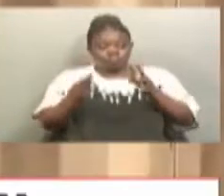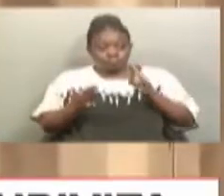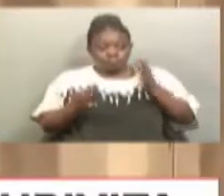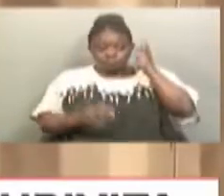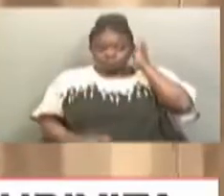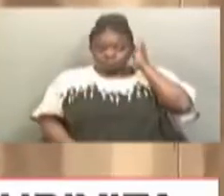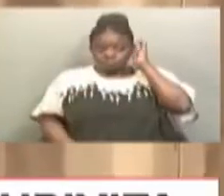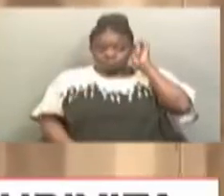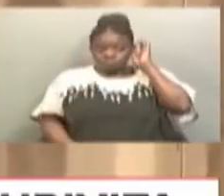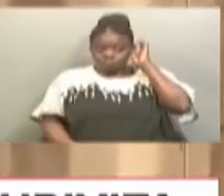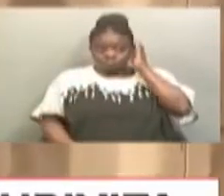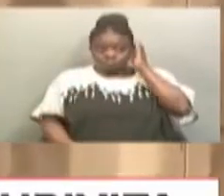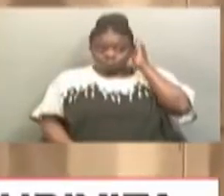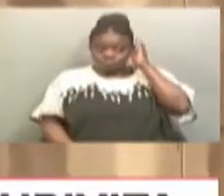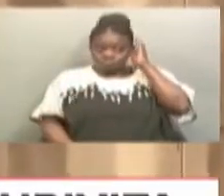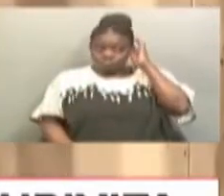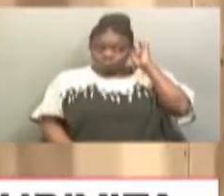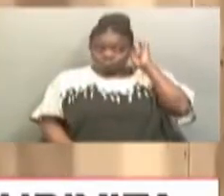w'ebitabo.